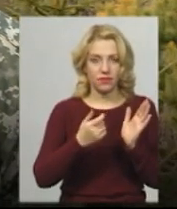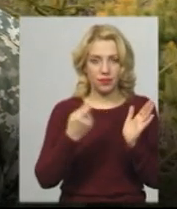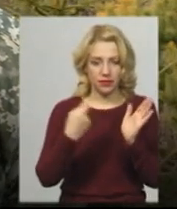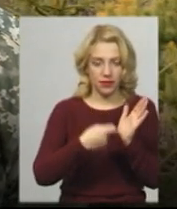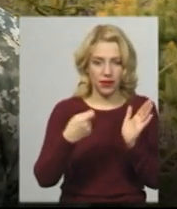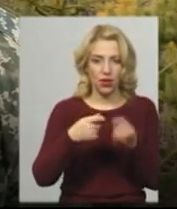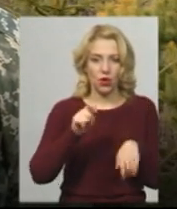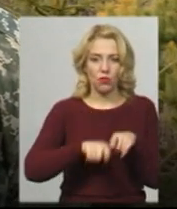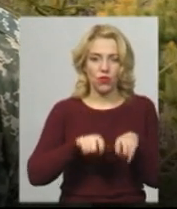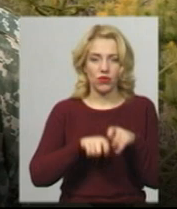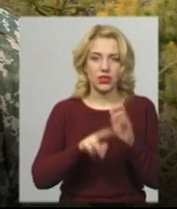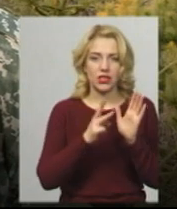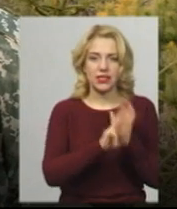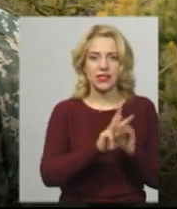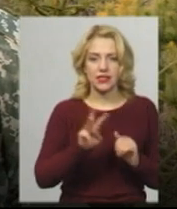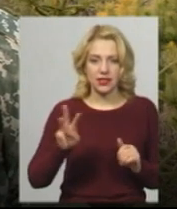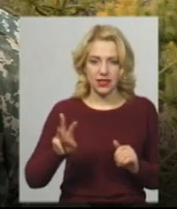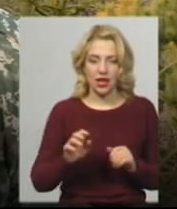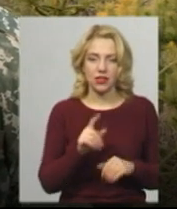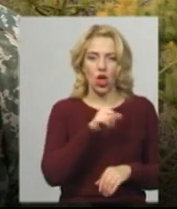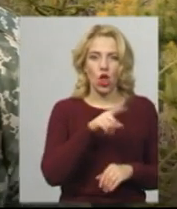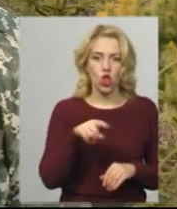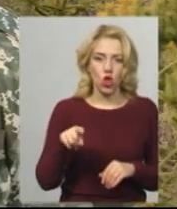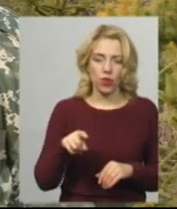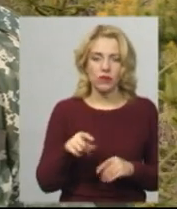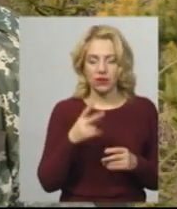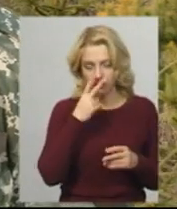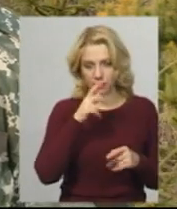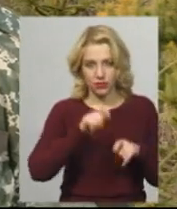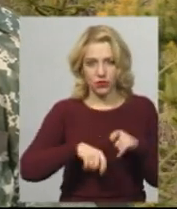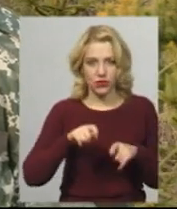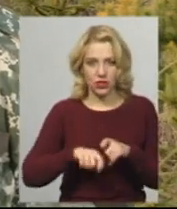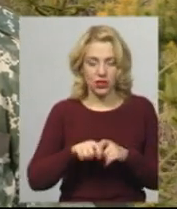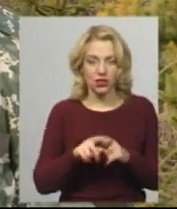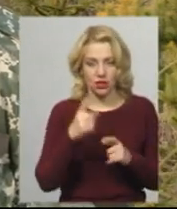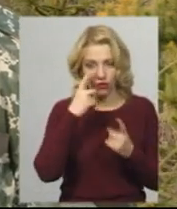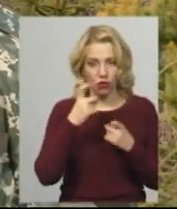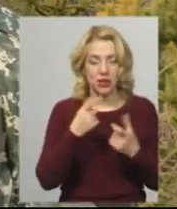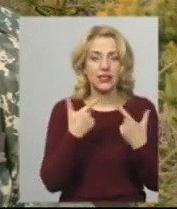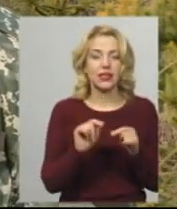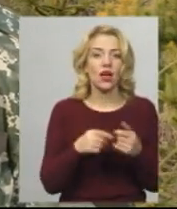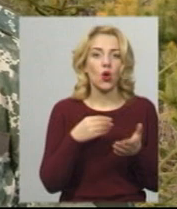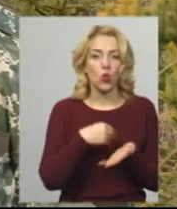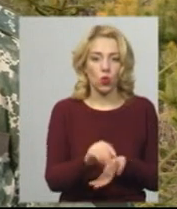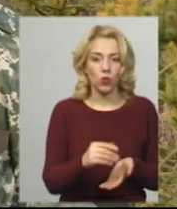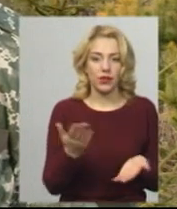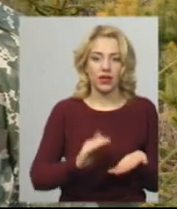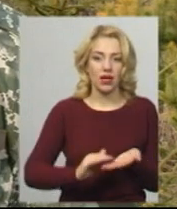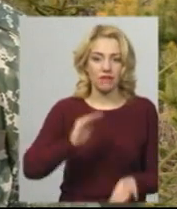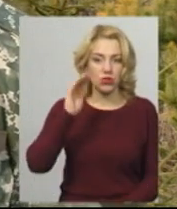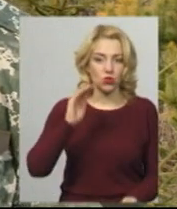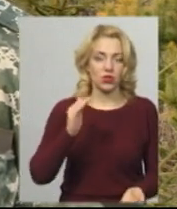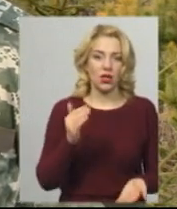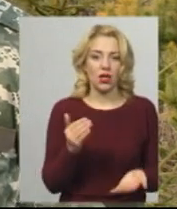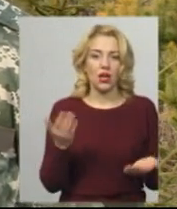На сайті ЛІАЦ ввести номер оцеї бірки, самоклейки, і зразу воно видасть інформацію, де вона куплена, яка висота і коли вона